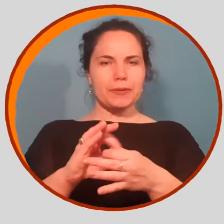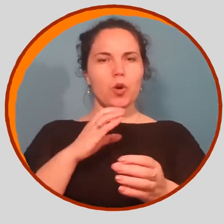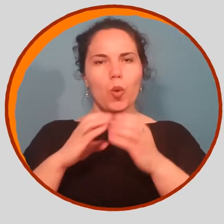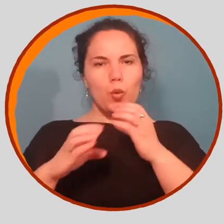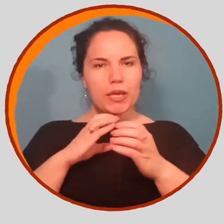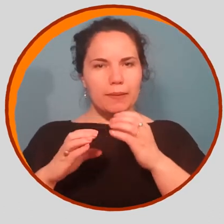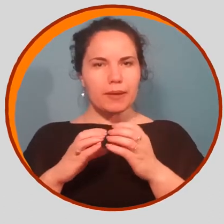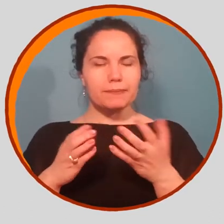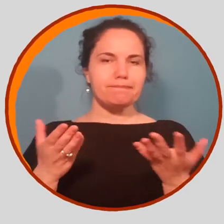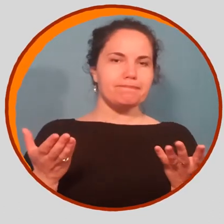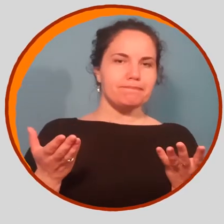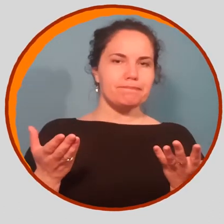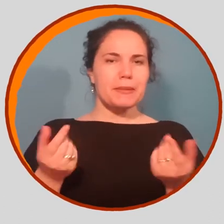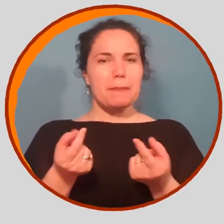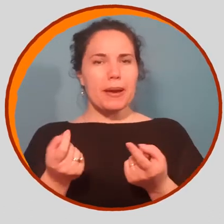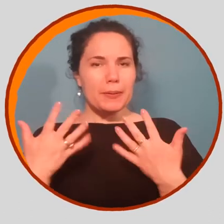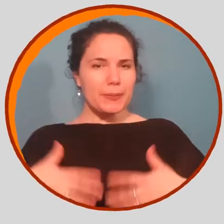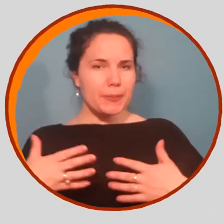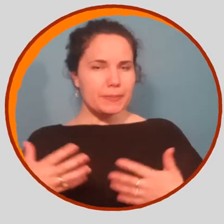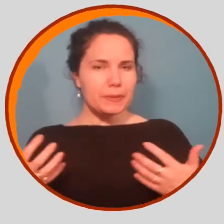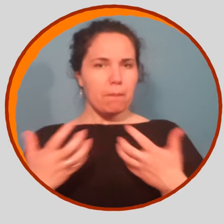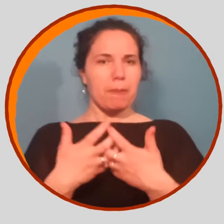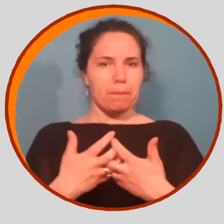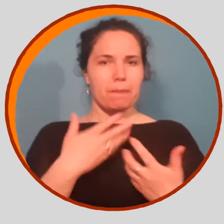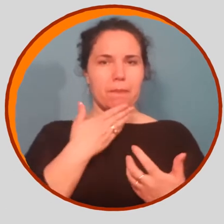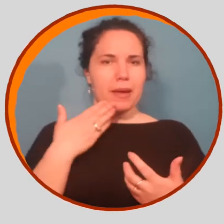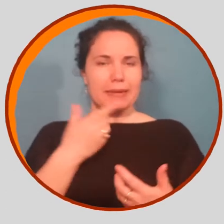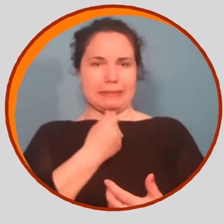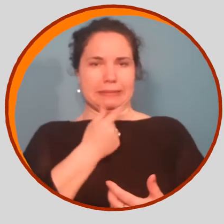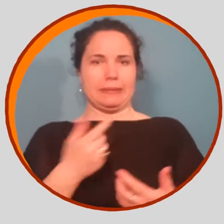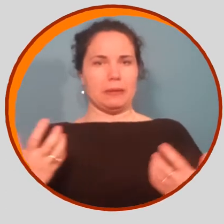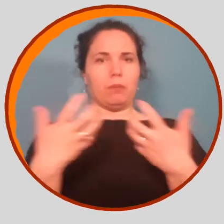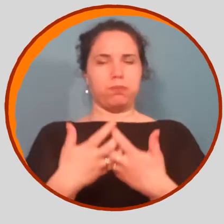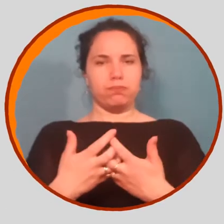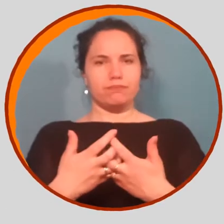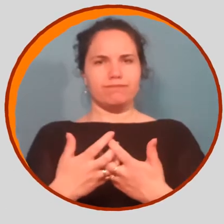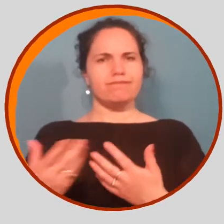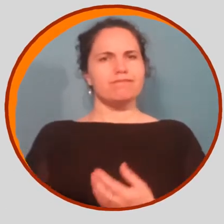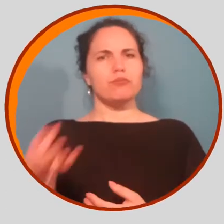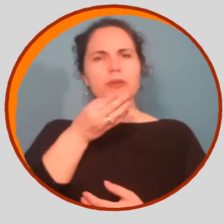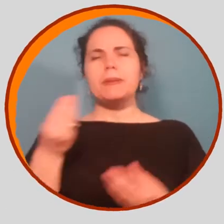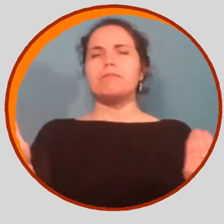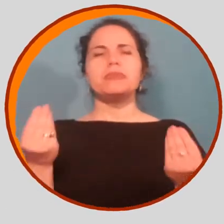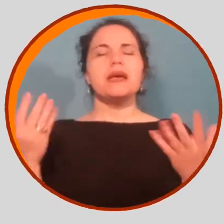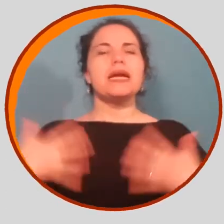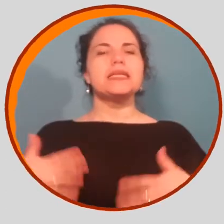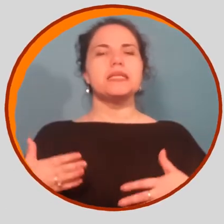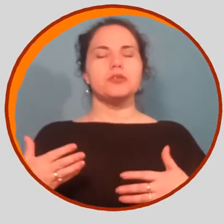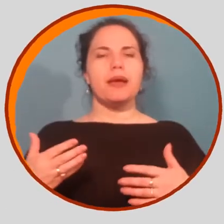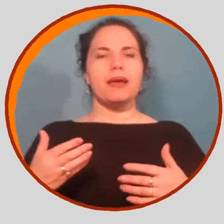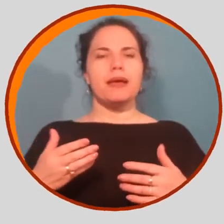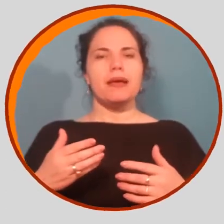tjetrin për të shëruar plagë të caktuara ose për të vendosur ca gjëra në vendin e vet. Pse janë kaq të rëndësishme marrëdhëniet sociale